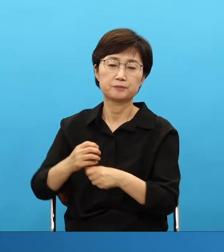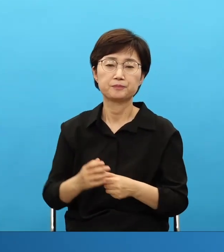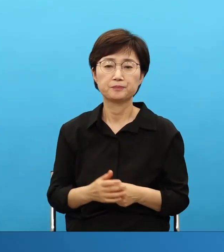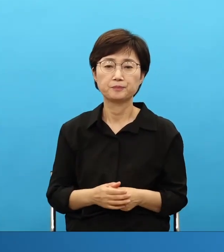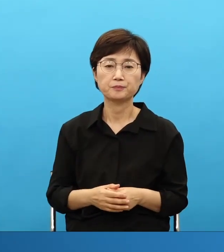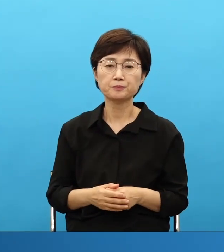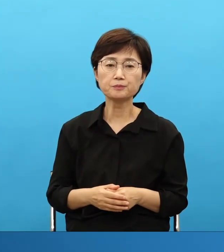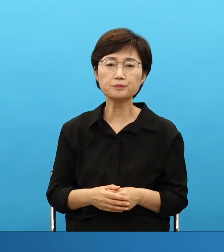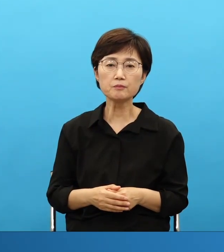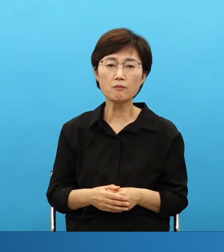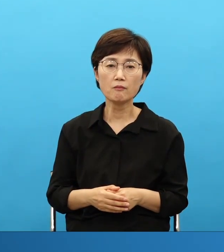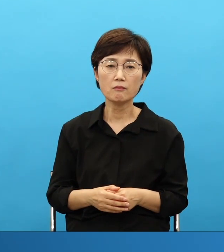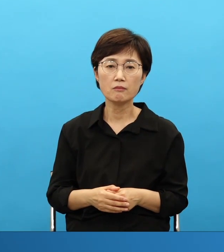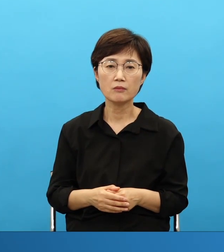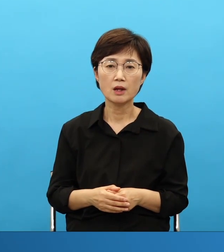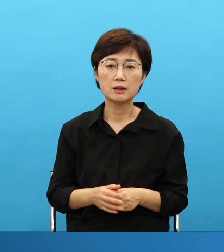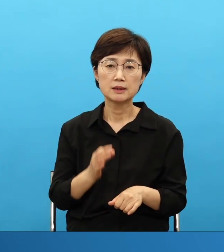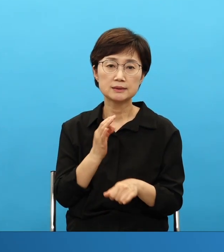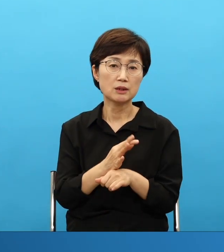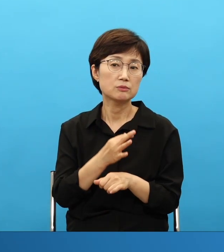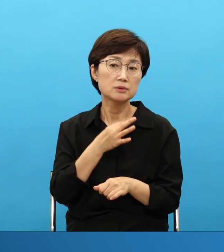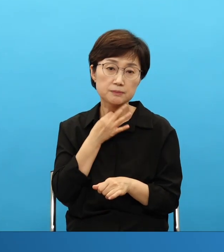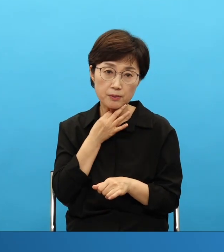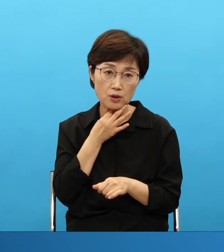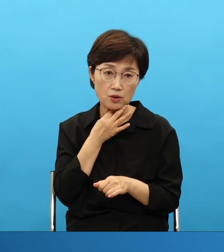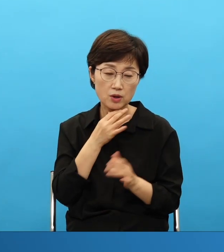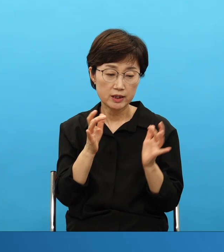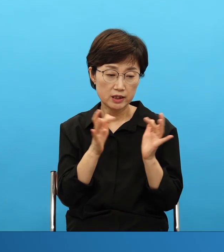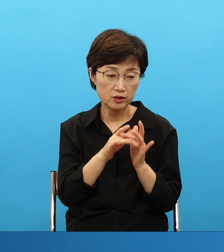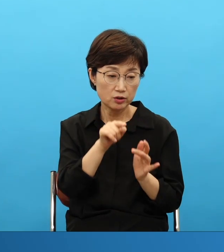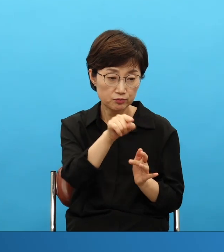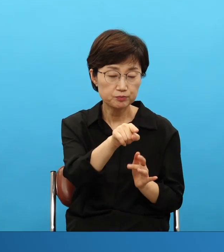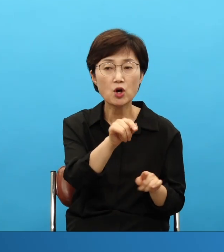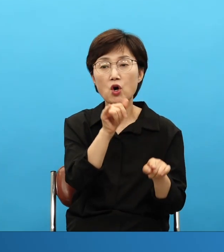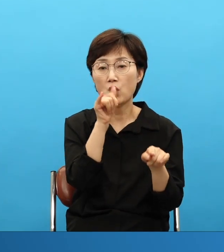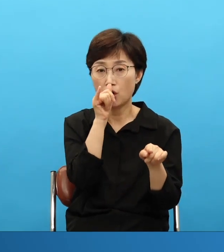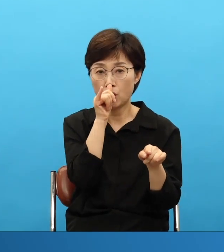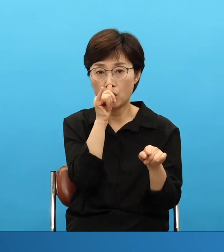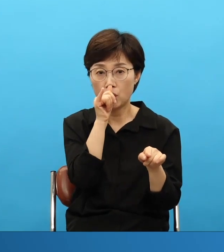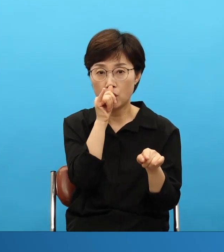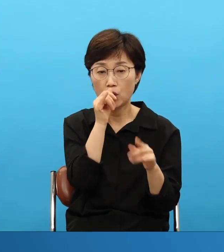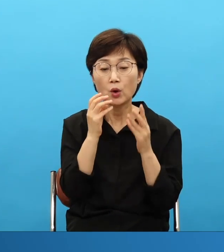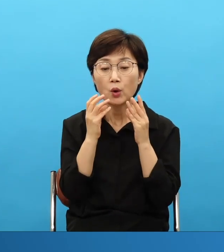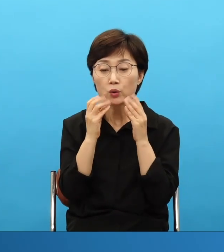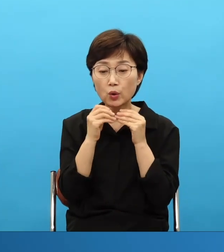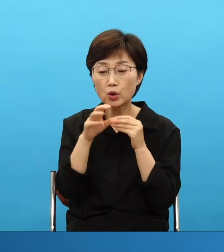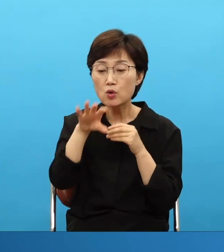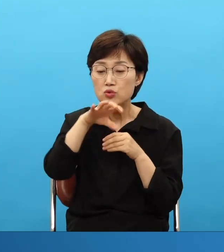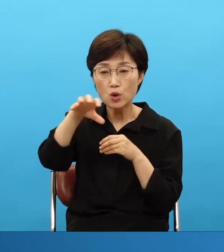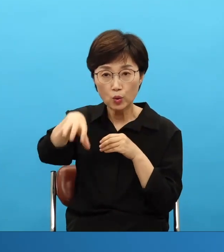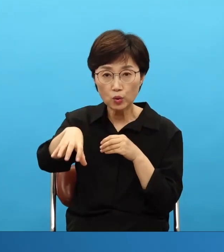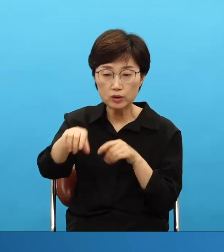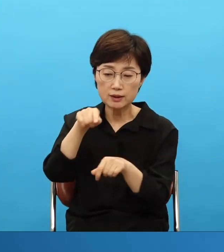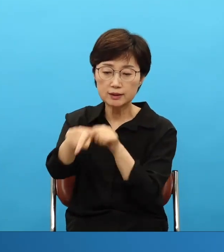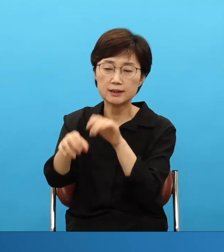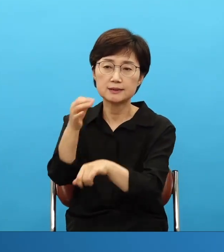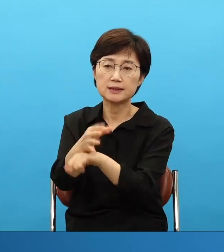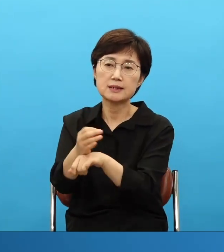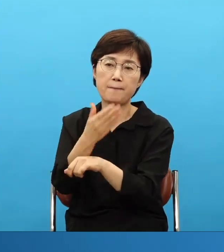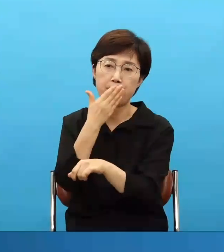구성됐습니다 위아 KR 자료 구인 메뉴에서 판매되고 있으며 핵심 및 훈련 현장에서도 구입할